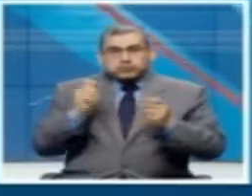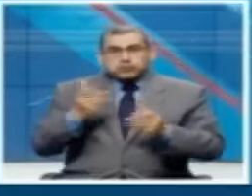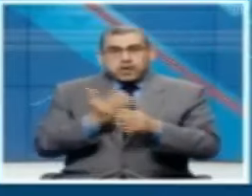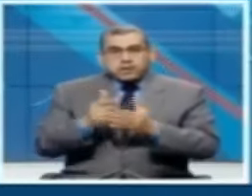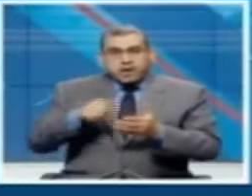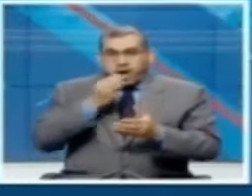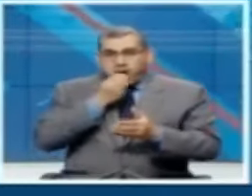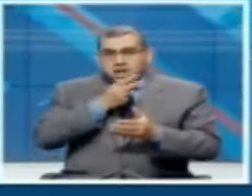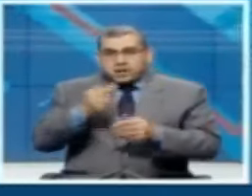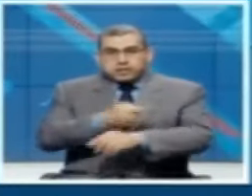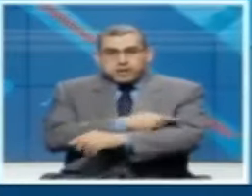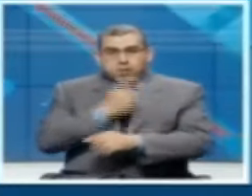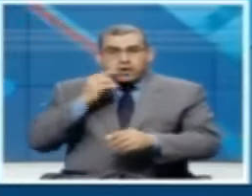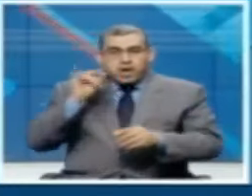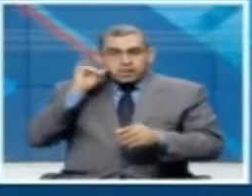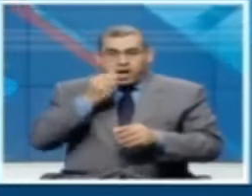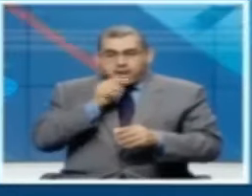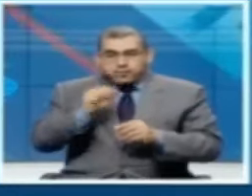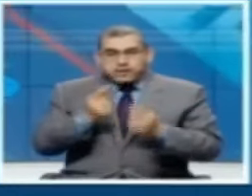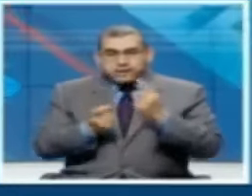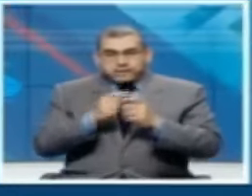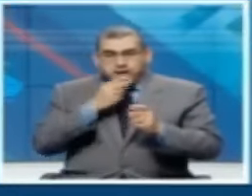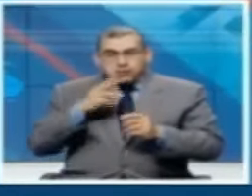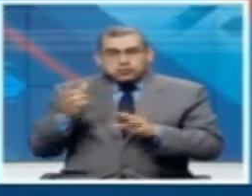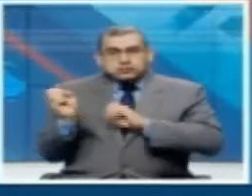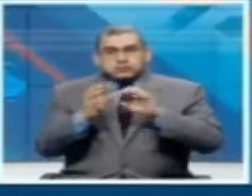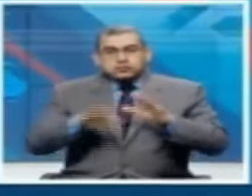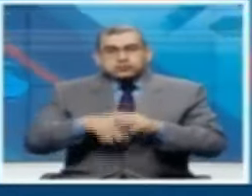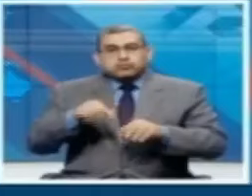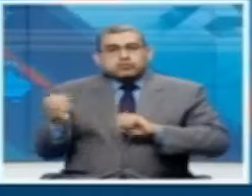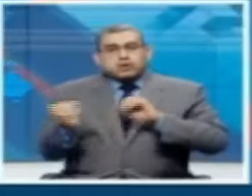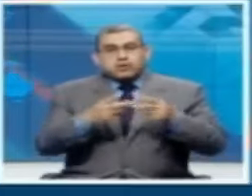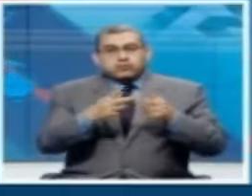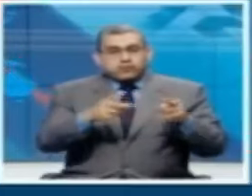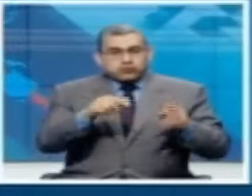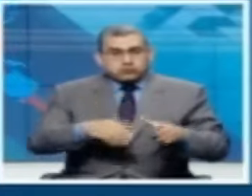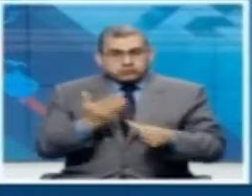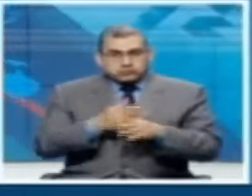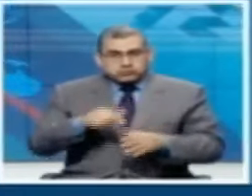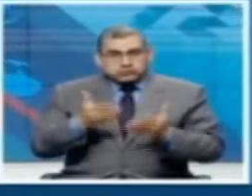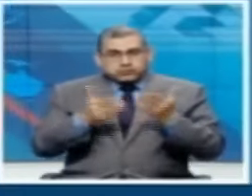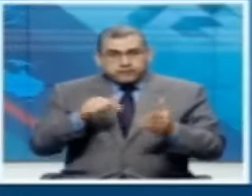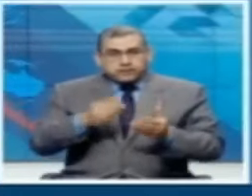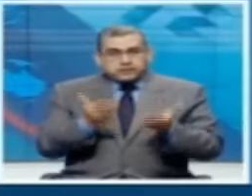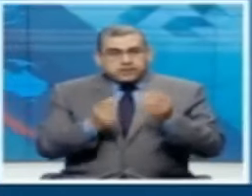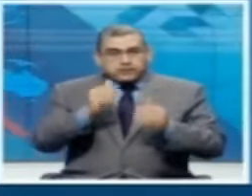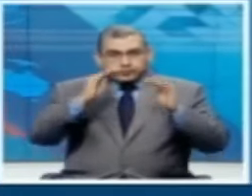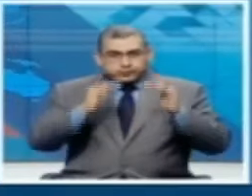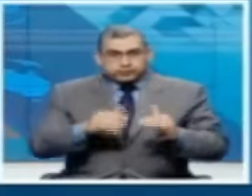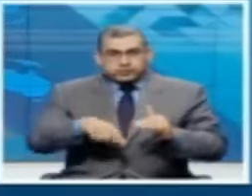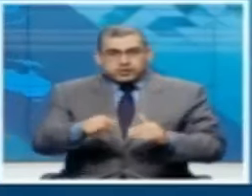عن السلع الغذائيه والادويه والاعلاف ومستلزمات الانتاج وهو ما سيسهم في توازن الاسعار